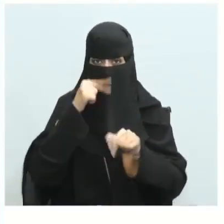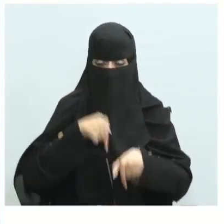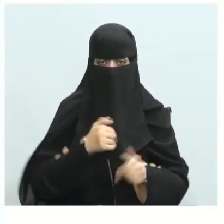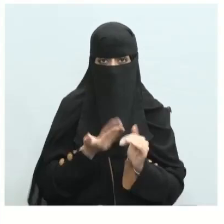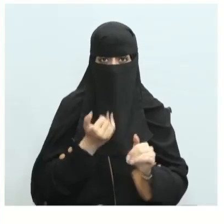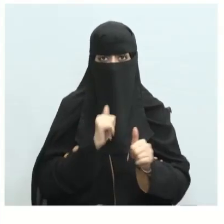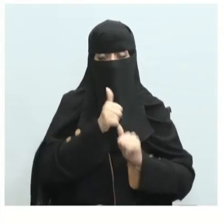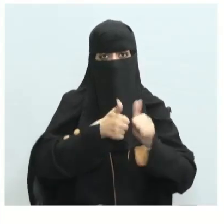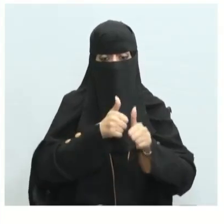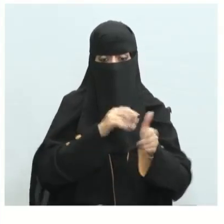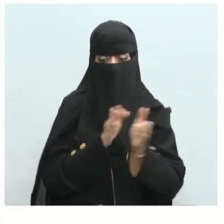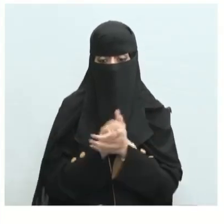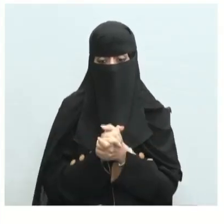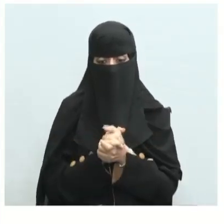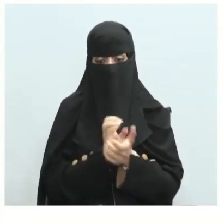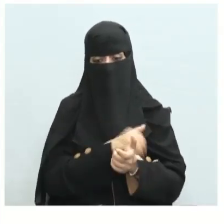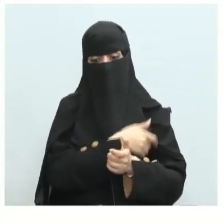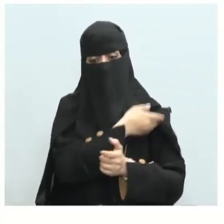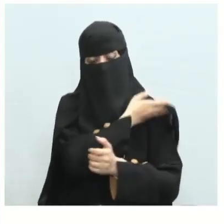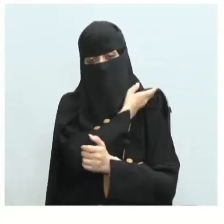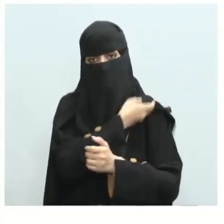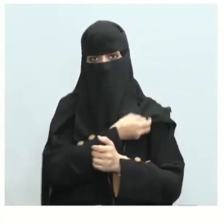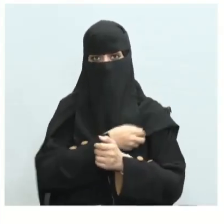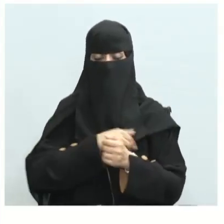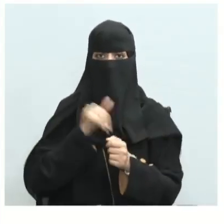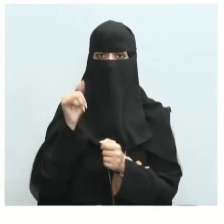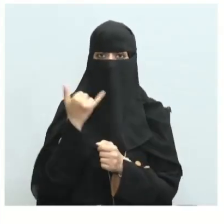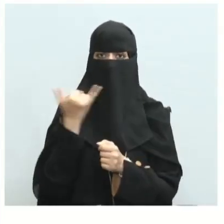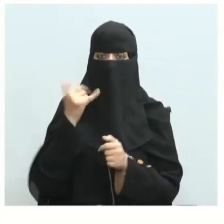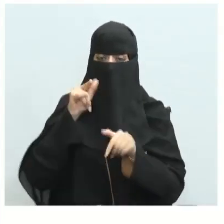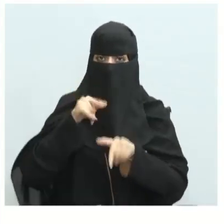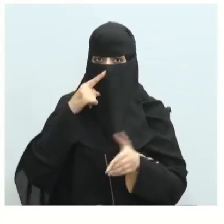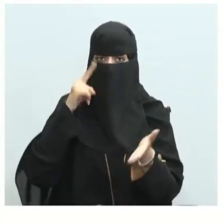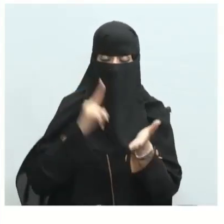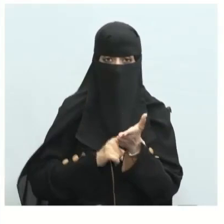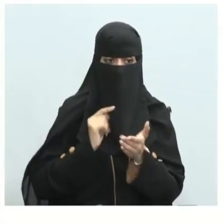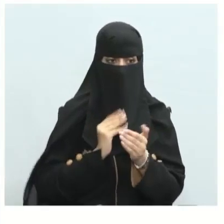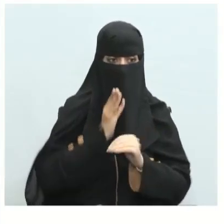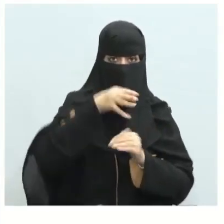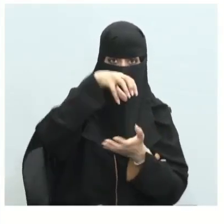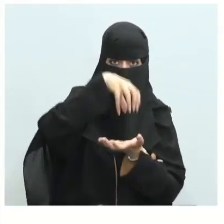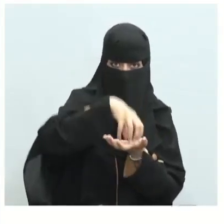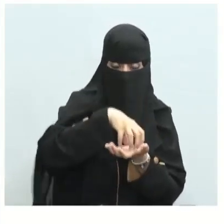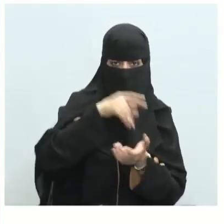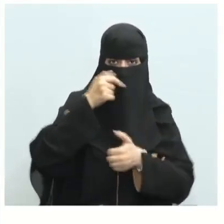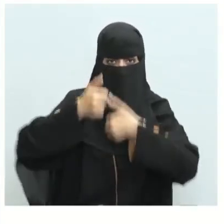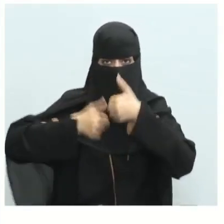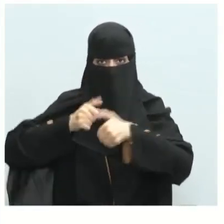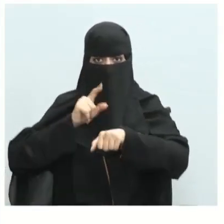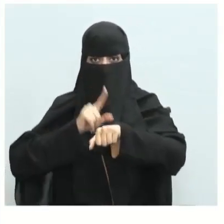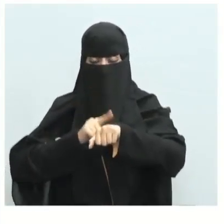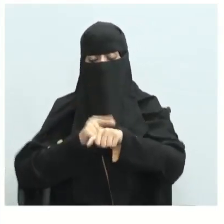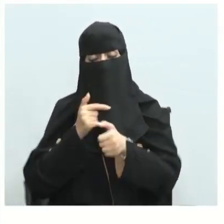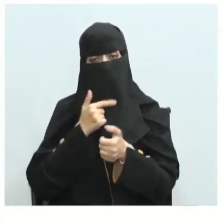الاختبار كذلك ان تحضر الى مكان الاختبار بوقت كاف ومهم